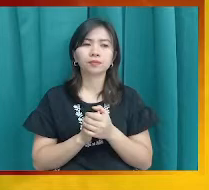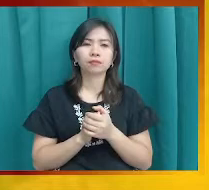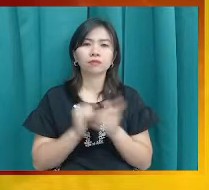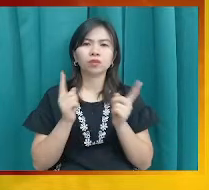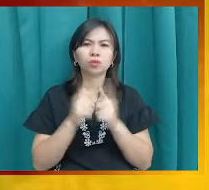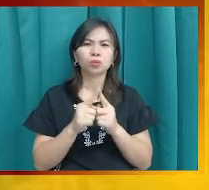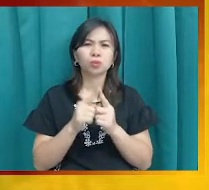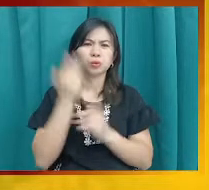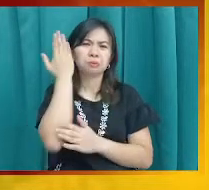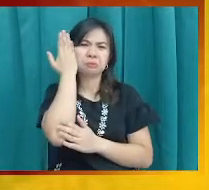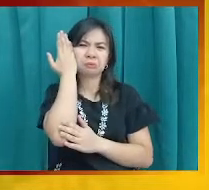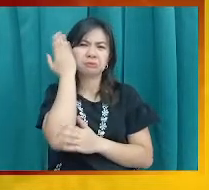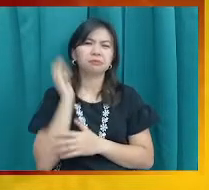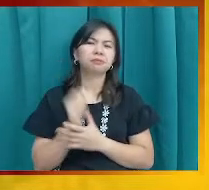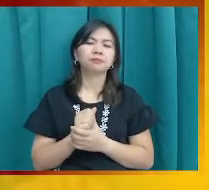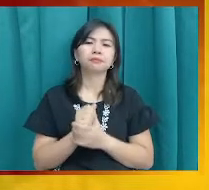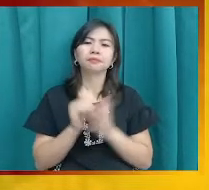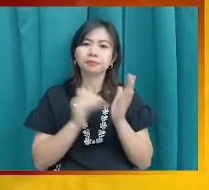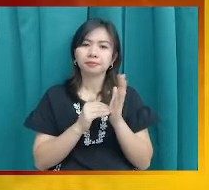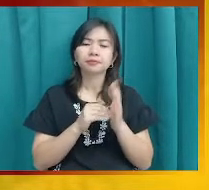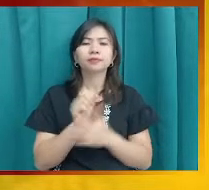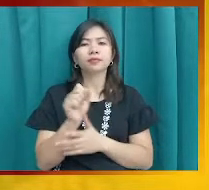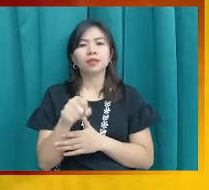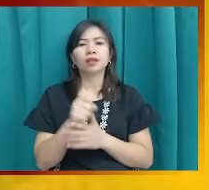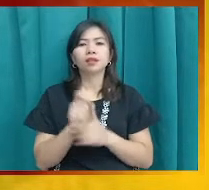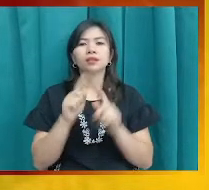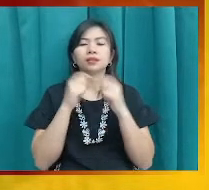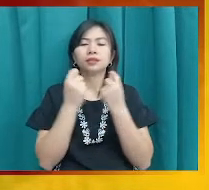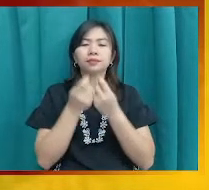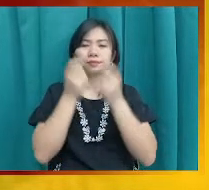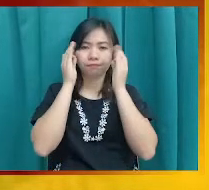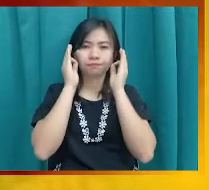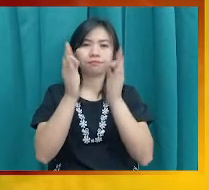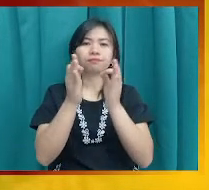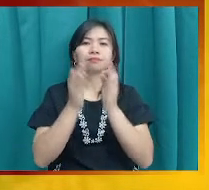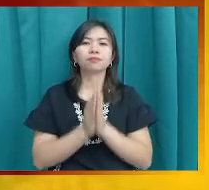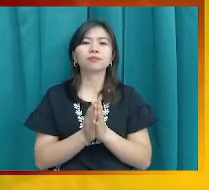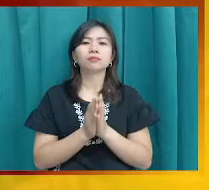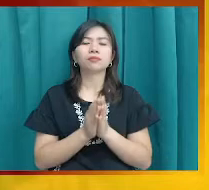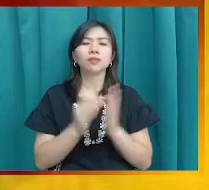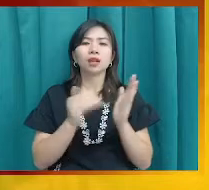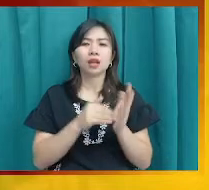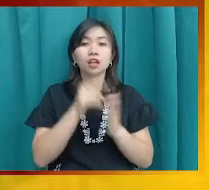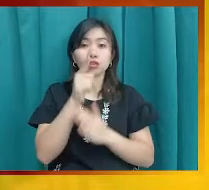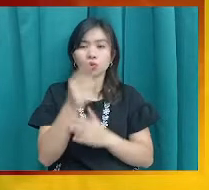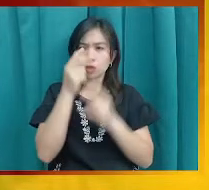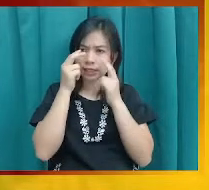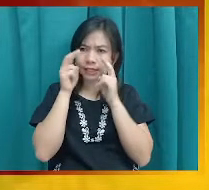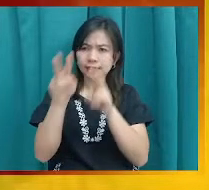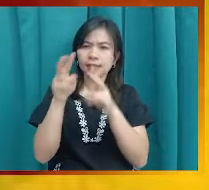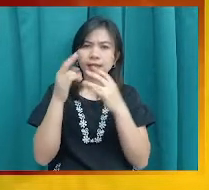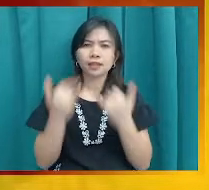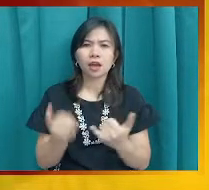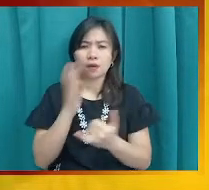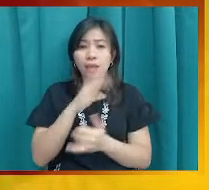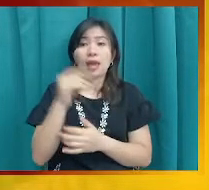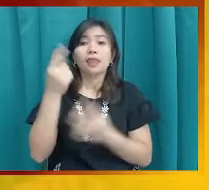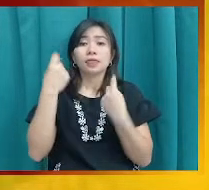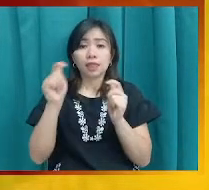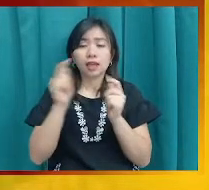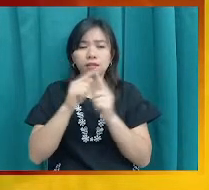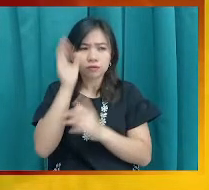magpanggap. Yeah. No. Actually, sir, madali lang naman yan eh. Team focus. Madali lang yan. Tingnan mo yung resulta. Anong resulta? Hanapin mo kung may